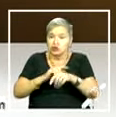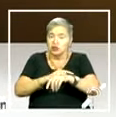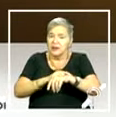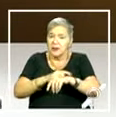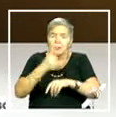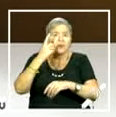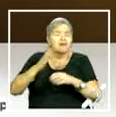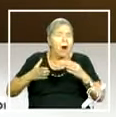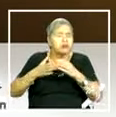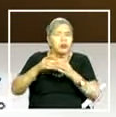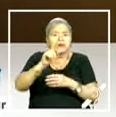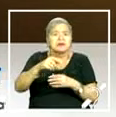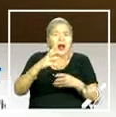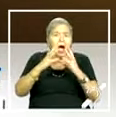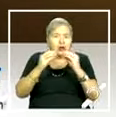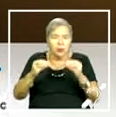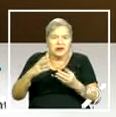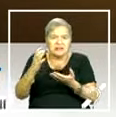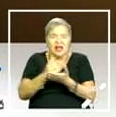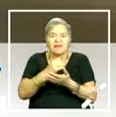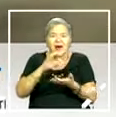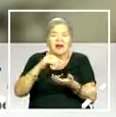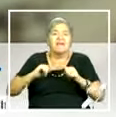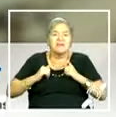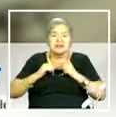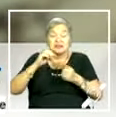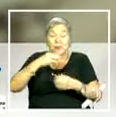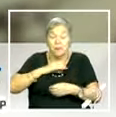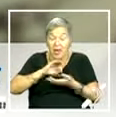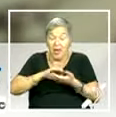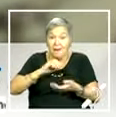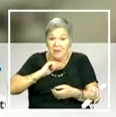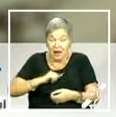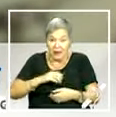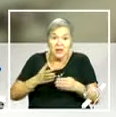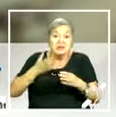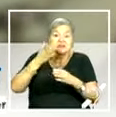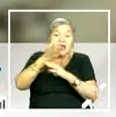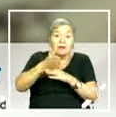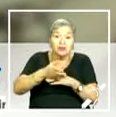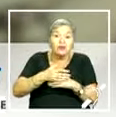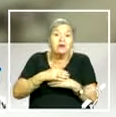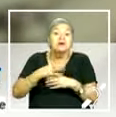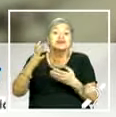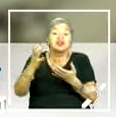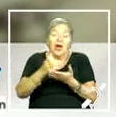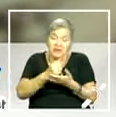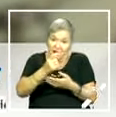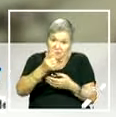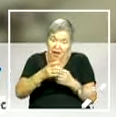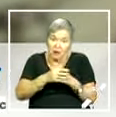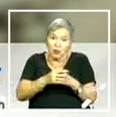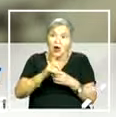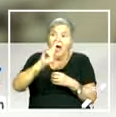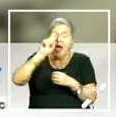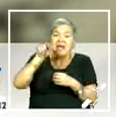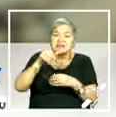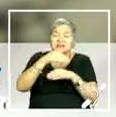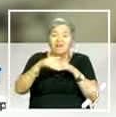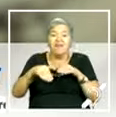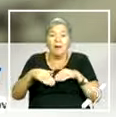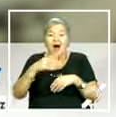a Agenției Române de Salvare a Vieții pe Mare a plecat spre embarcațiunea care lua apă la bord. Velierul se afla la est de Vama